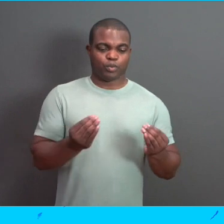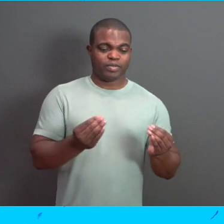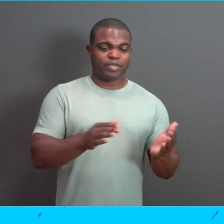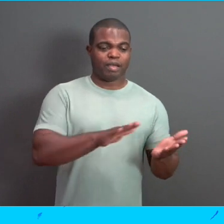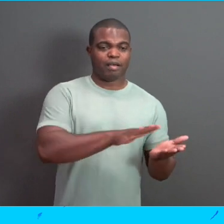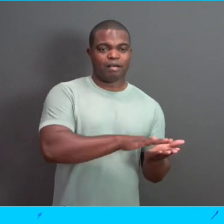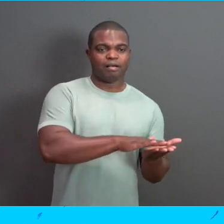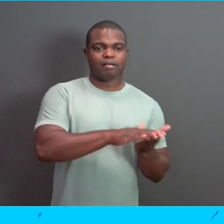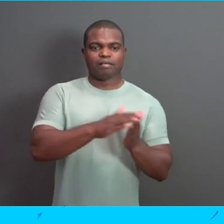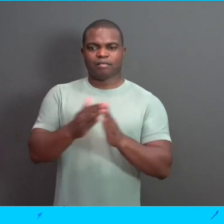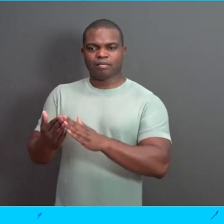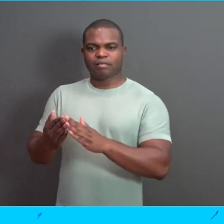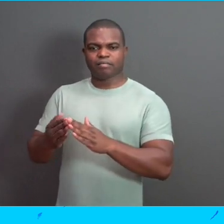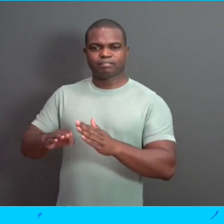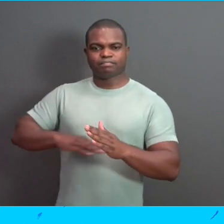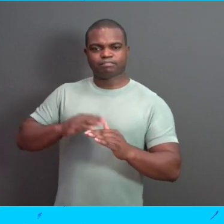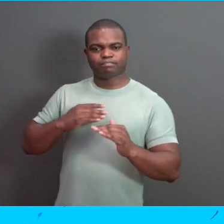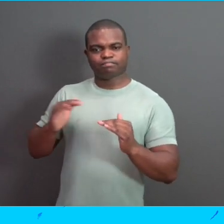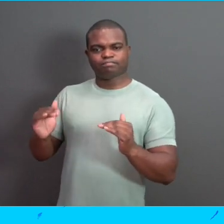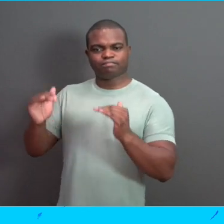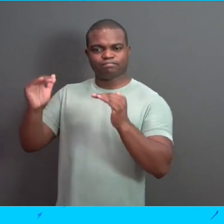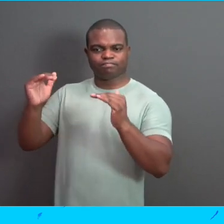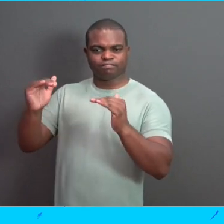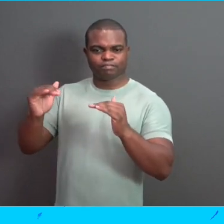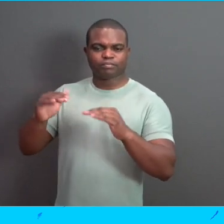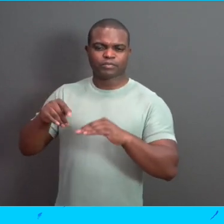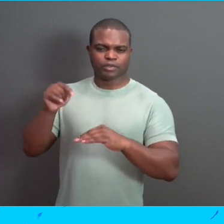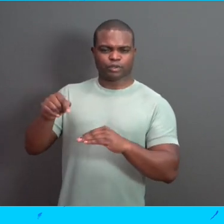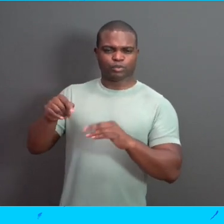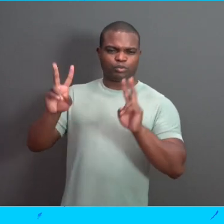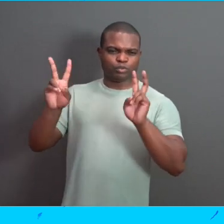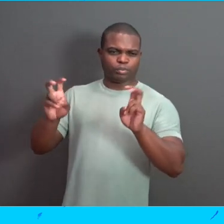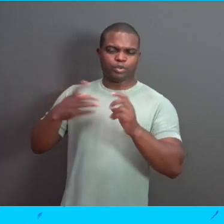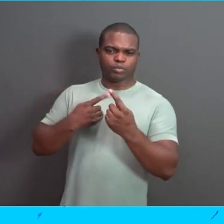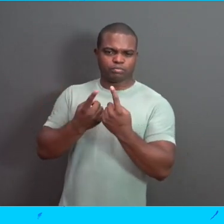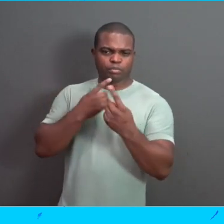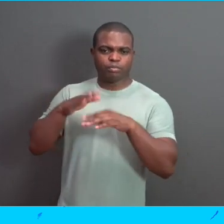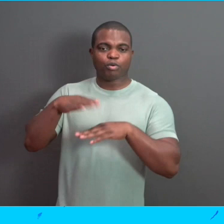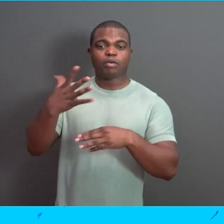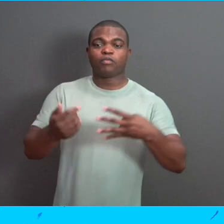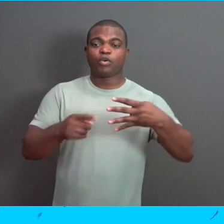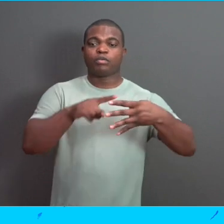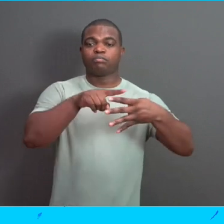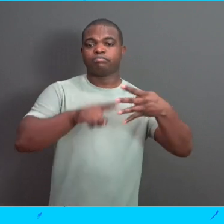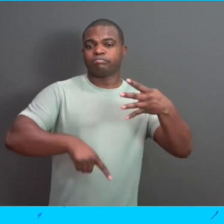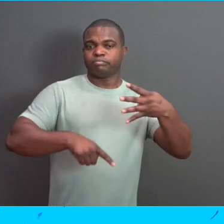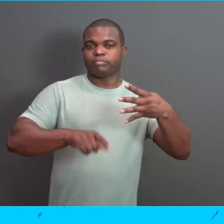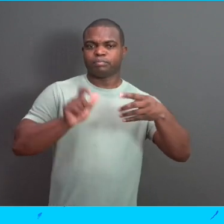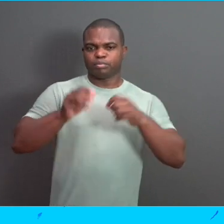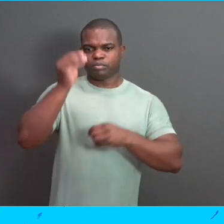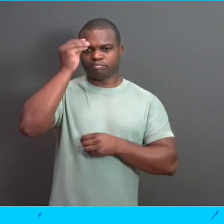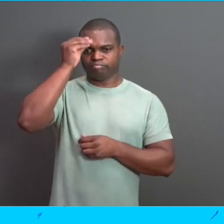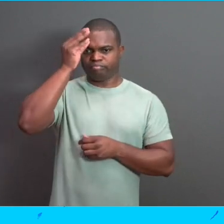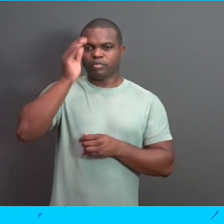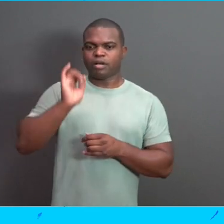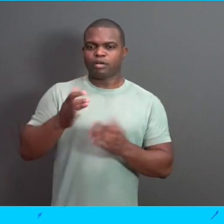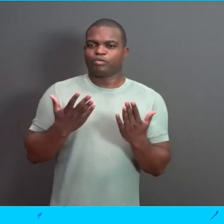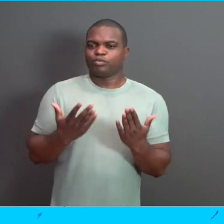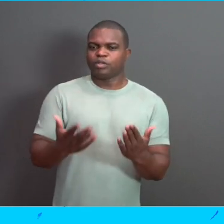Et nous essayons de raconter ce que nous pouvons faire pour promouvoir ça